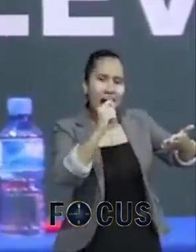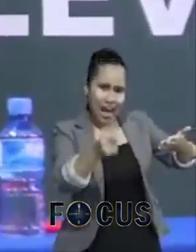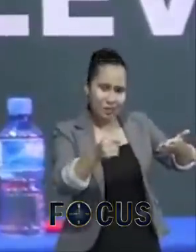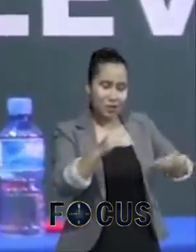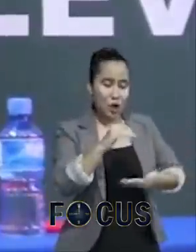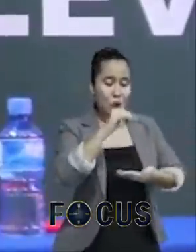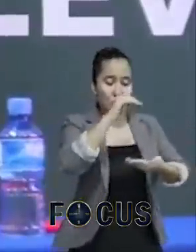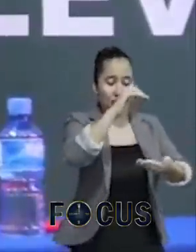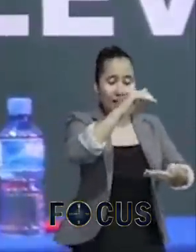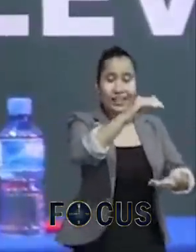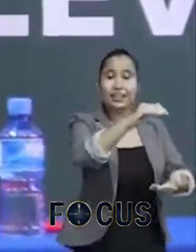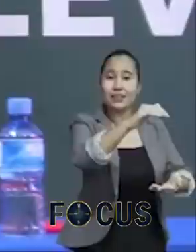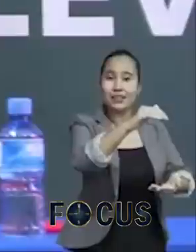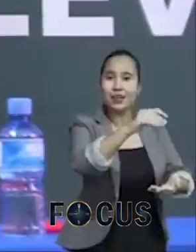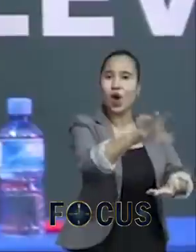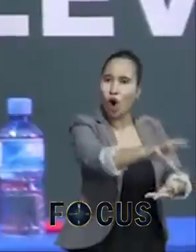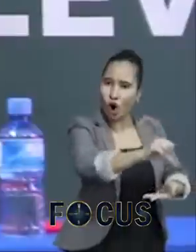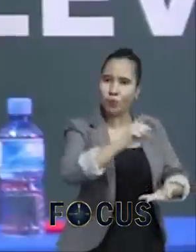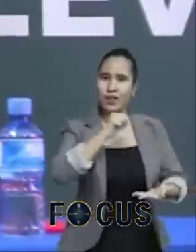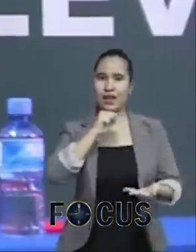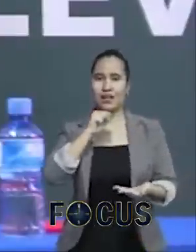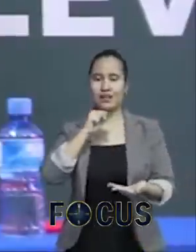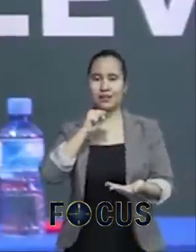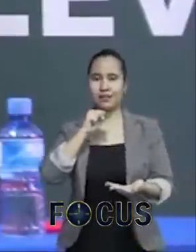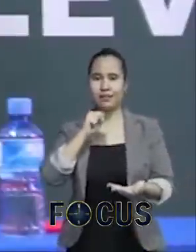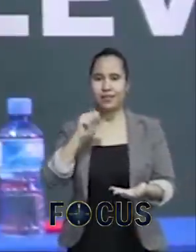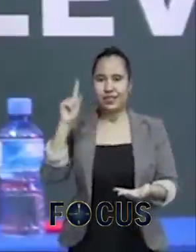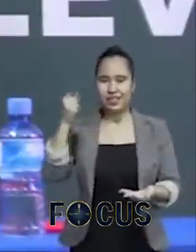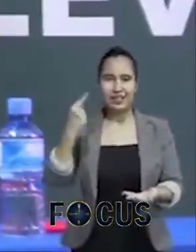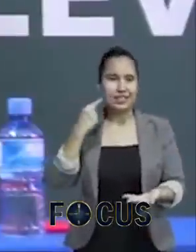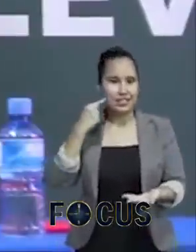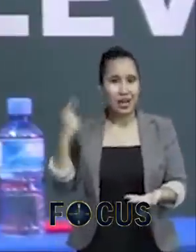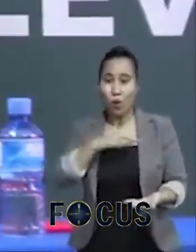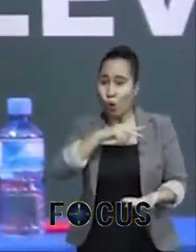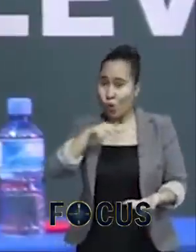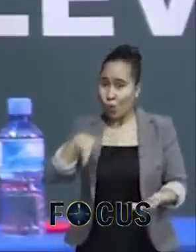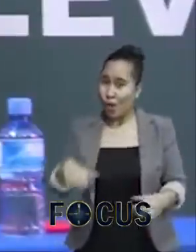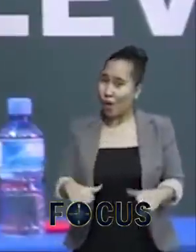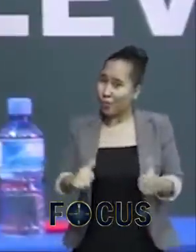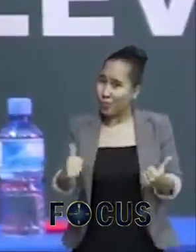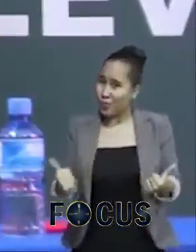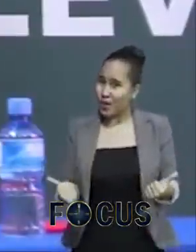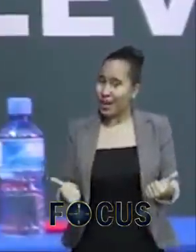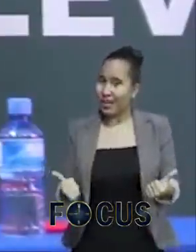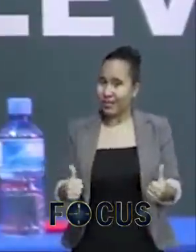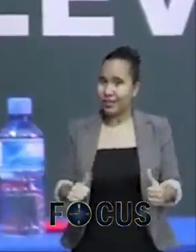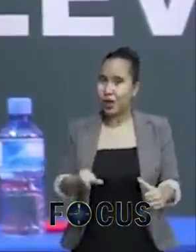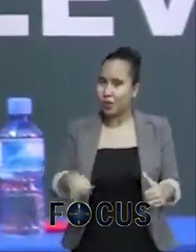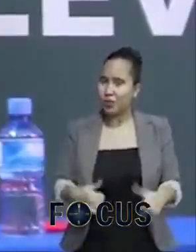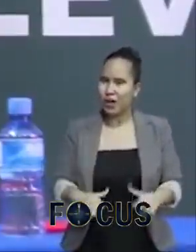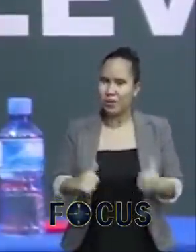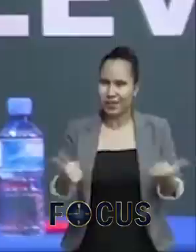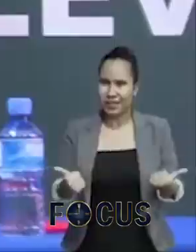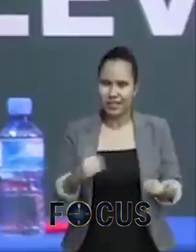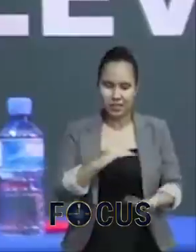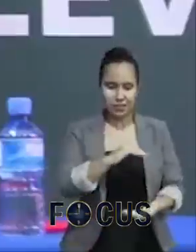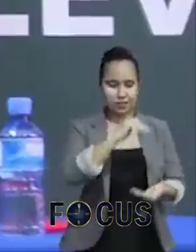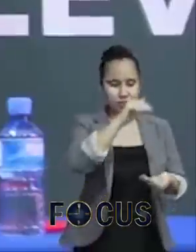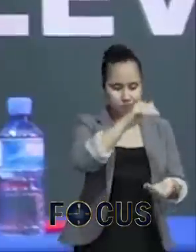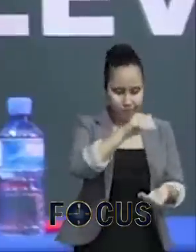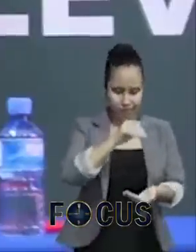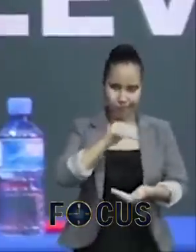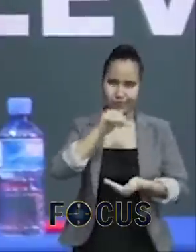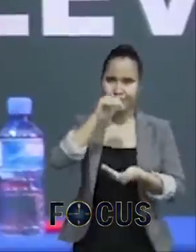te halen. En de eerste dag, wanneer wij weer zullen beginnen met de individuele